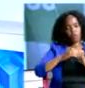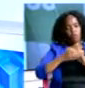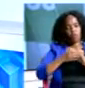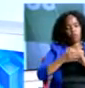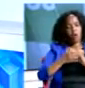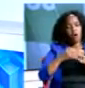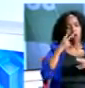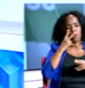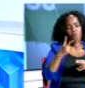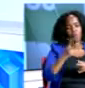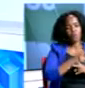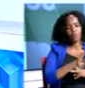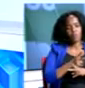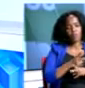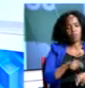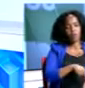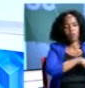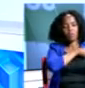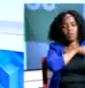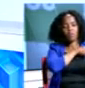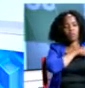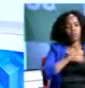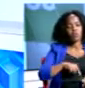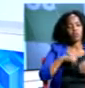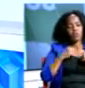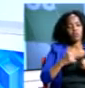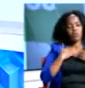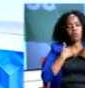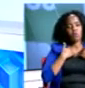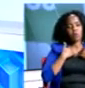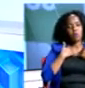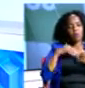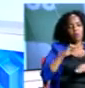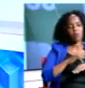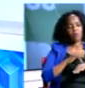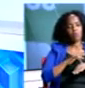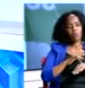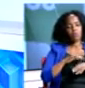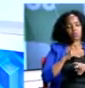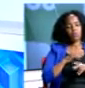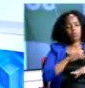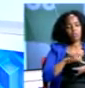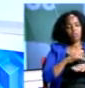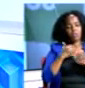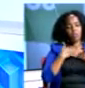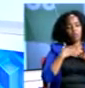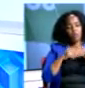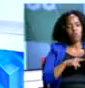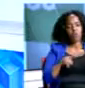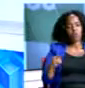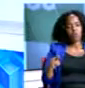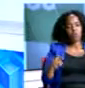eeggannoo barbaachisu nama sanarraa fagaachuu danda'uu qabu. Yookaan mallattoo isaa yeroo ofirratti argu dafee of beeksisuu